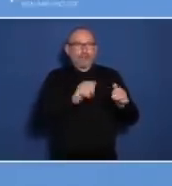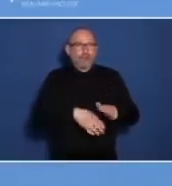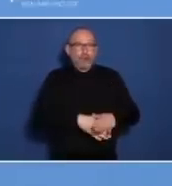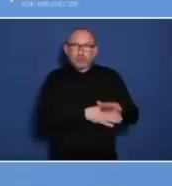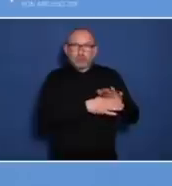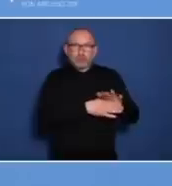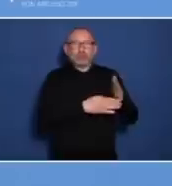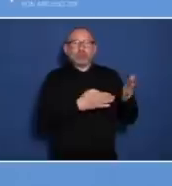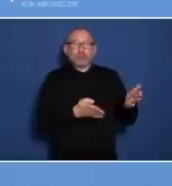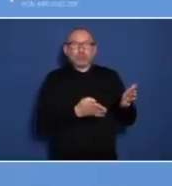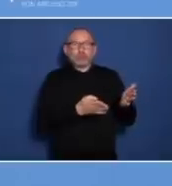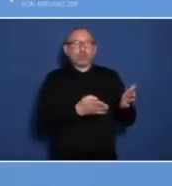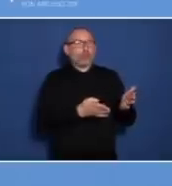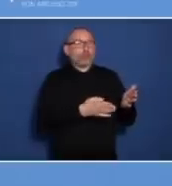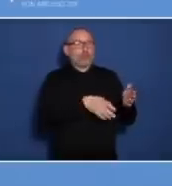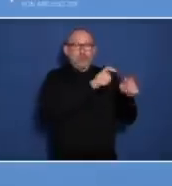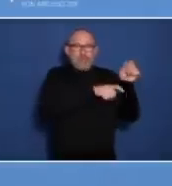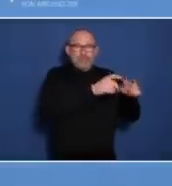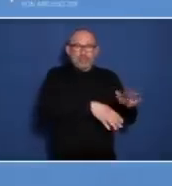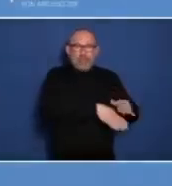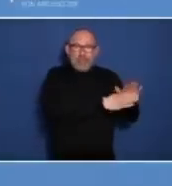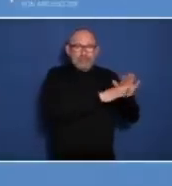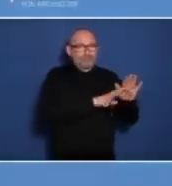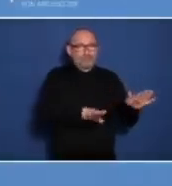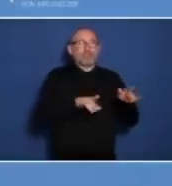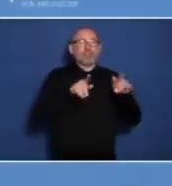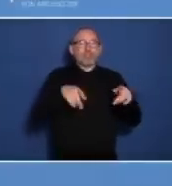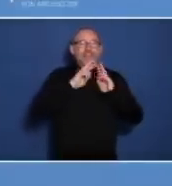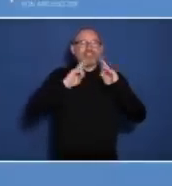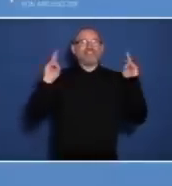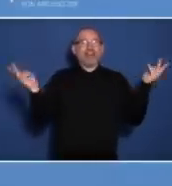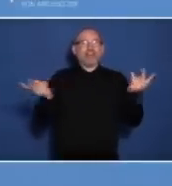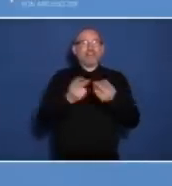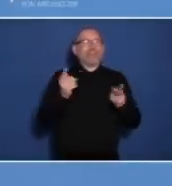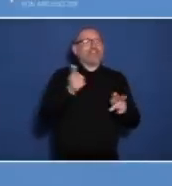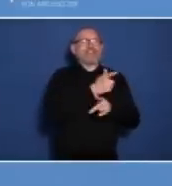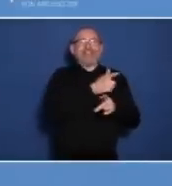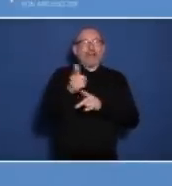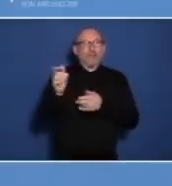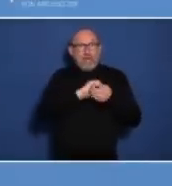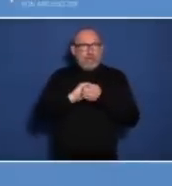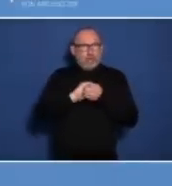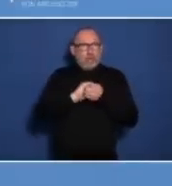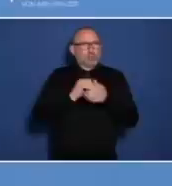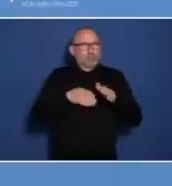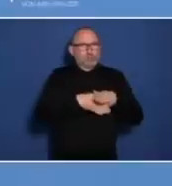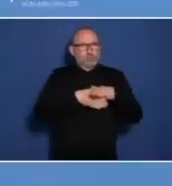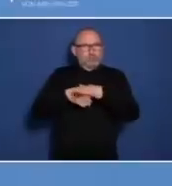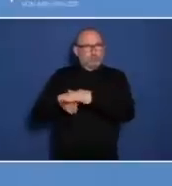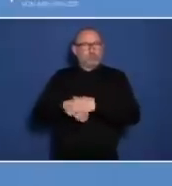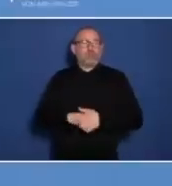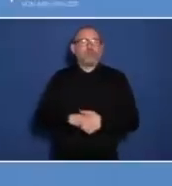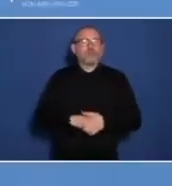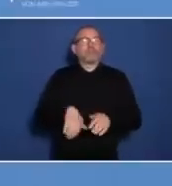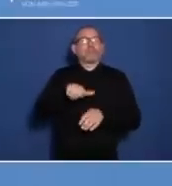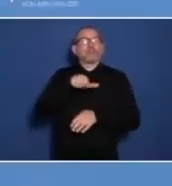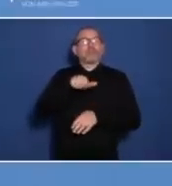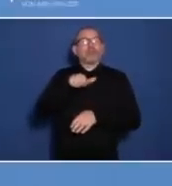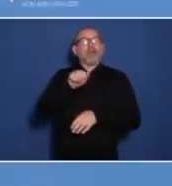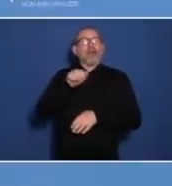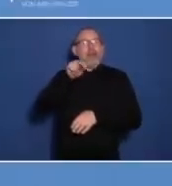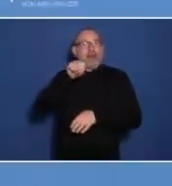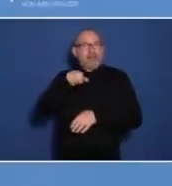für unterschiedliche terroristische Vereinigungen weltweit. ANSA International hat nicht nur das Vertrauen